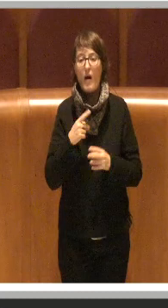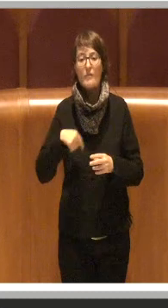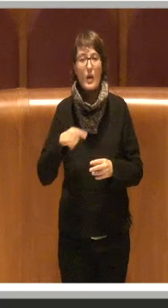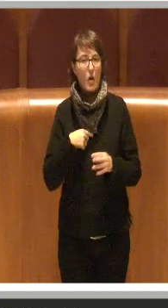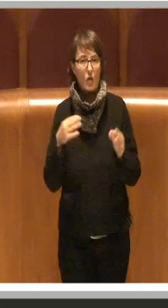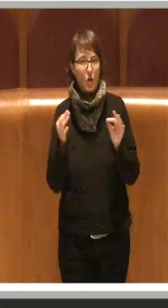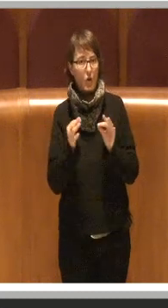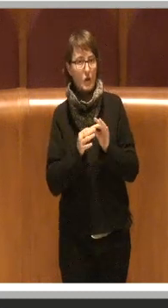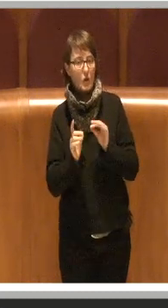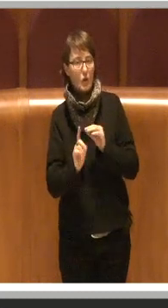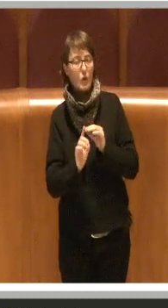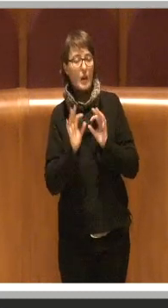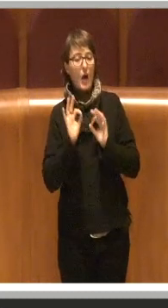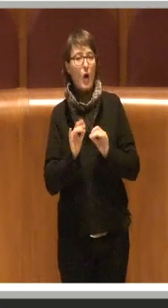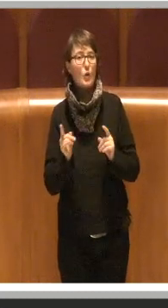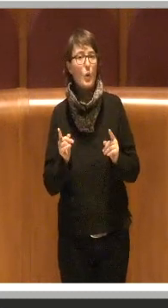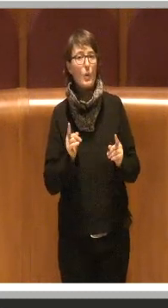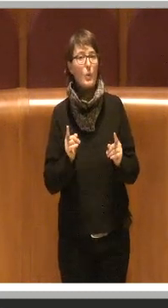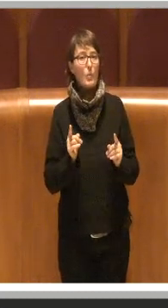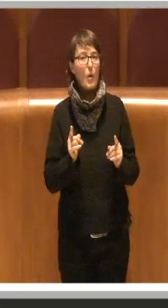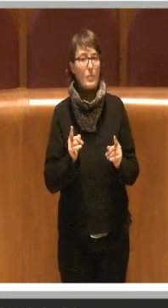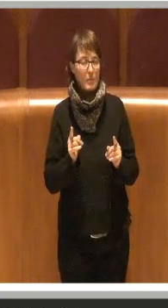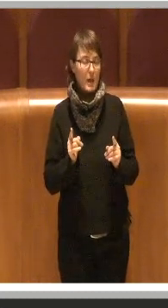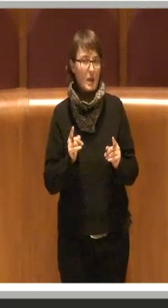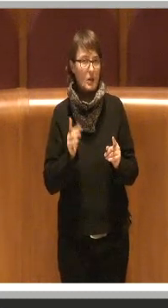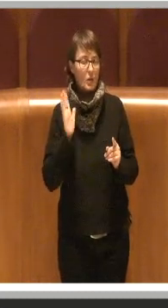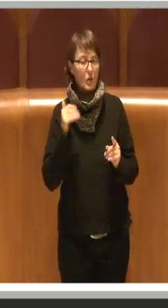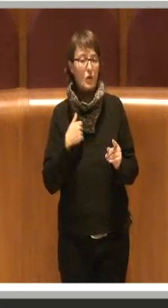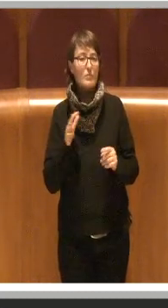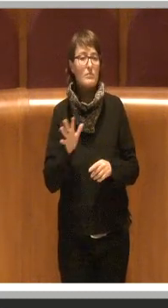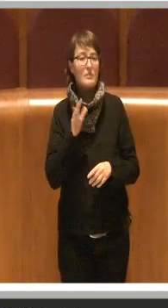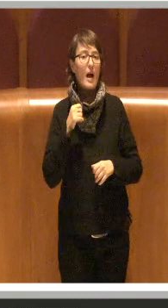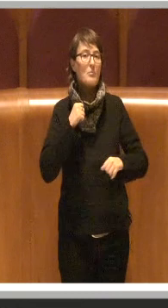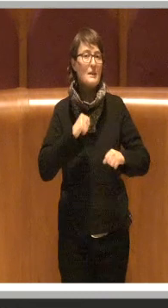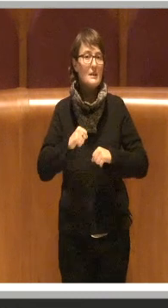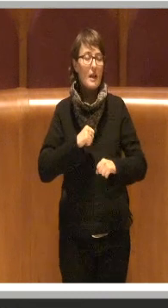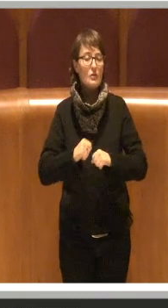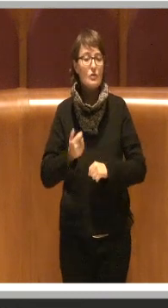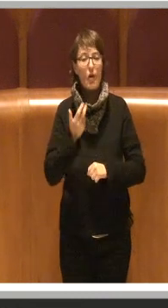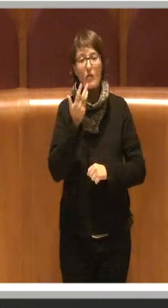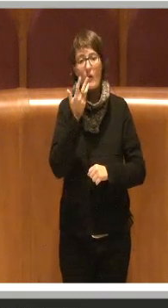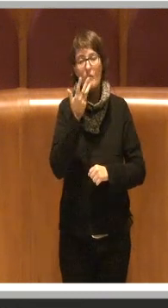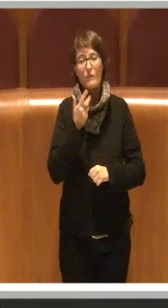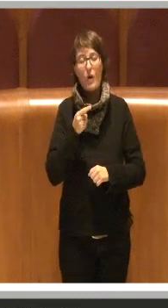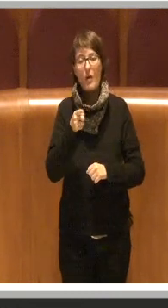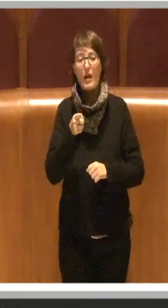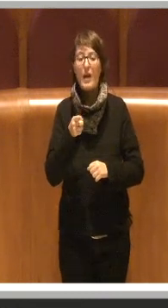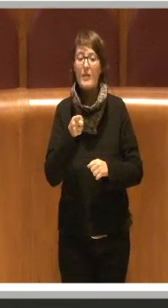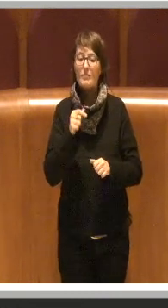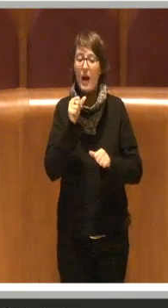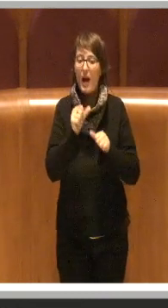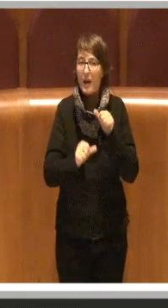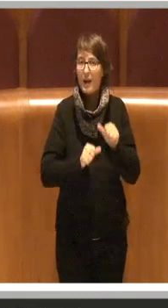quando, diciamo, si sembrava che questa amministrazione volesse deviare su un percorso diverso, quello del